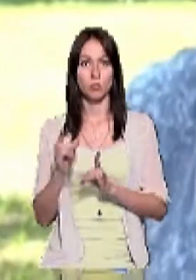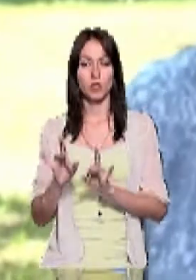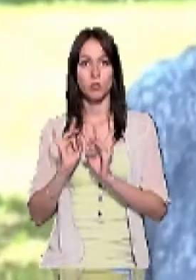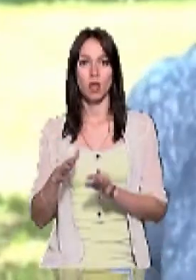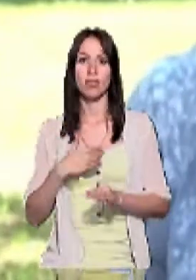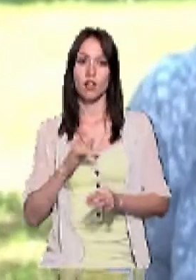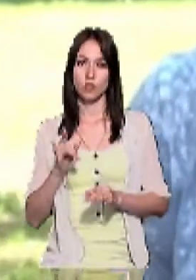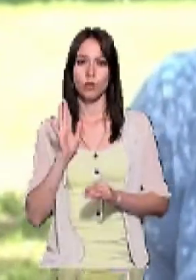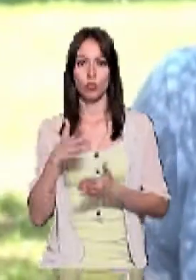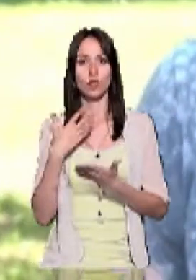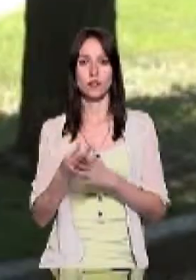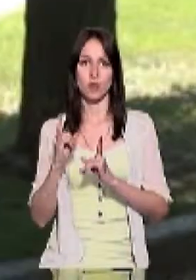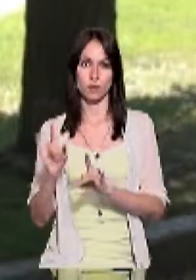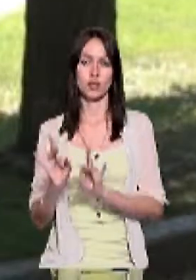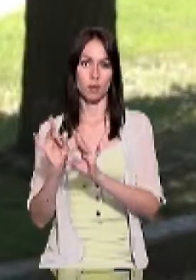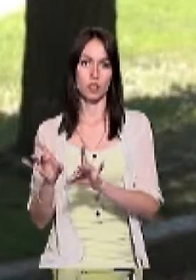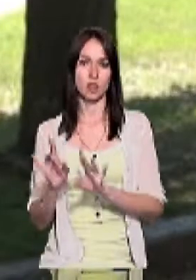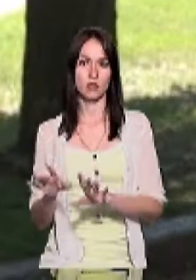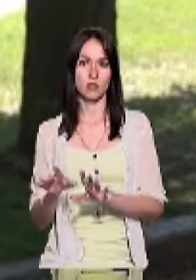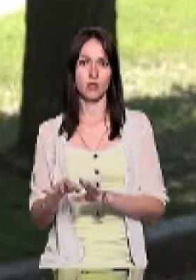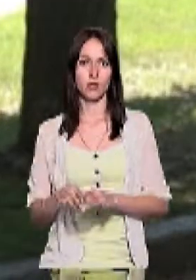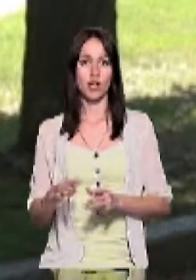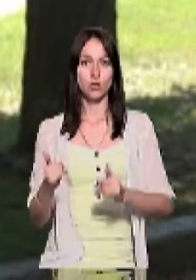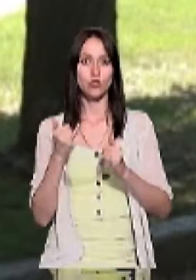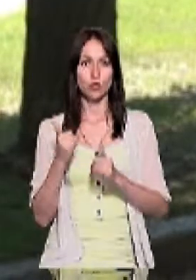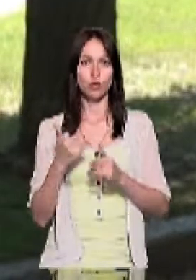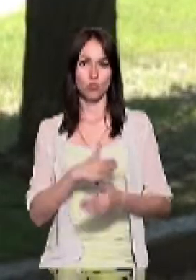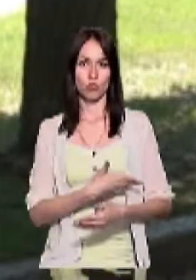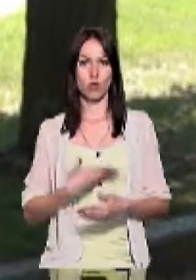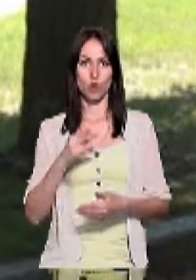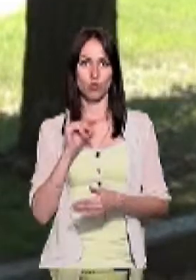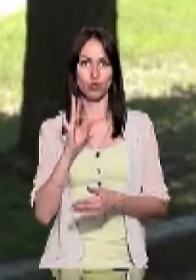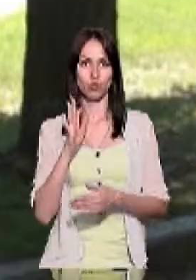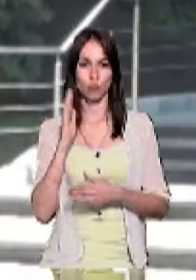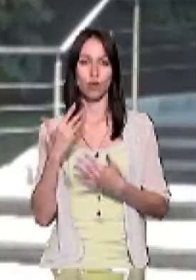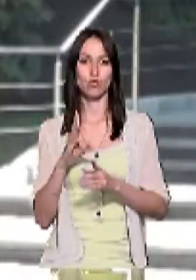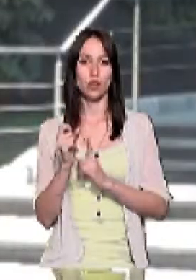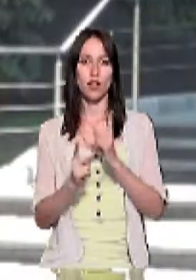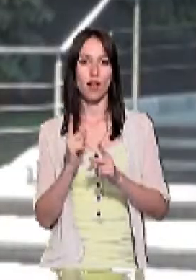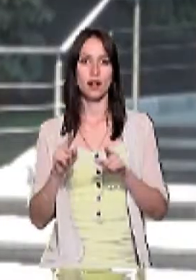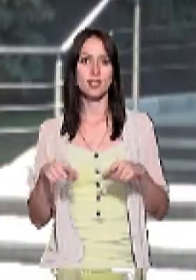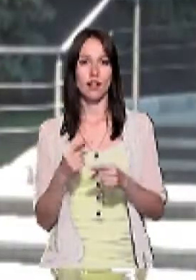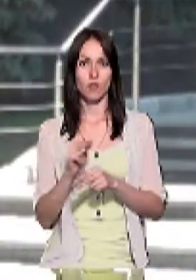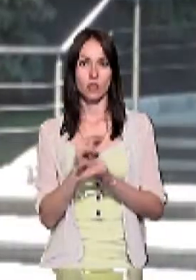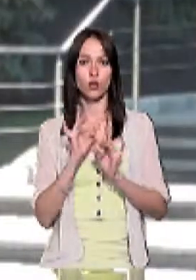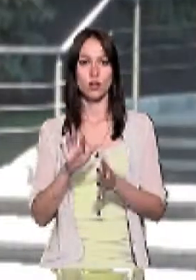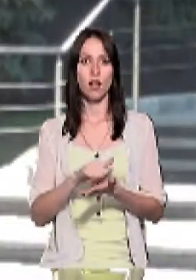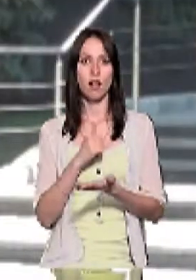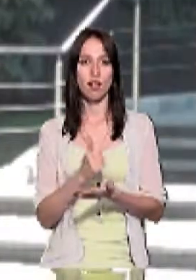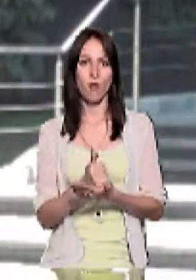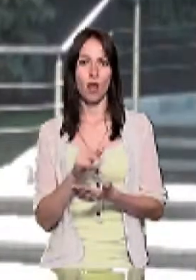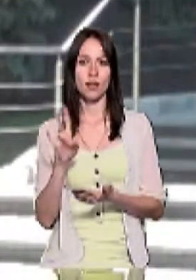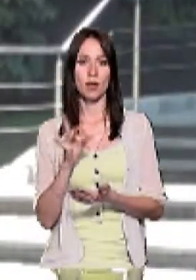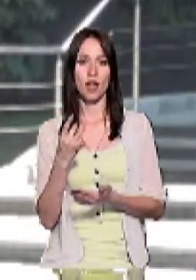діти будуть своїм дітям розповідати. Нині погруддя Жукова на реставрації, розповіла телефоном голова адміністрації Немишлянського району